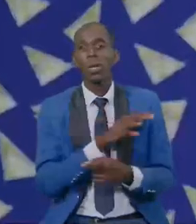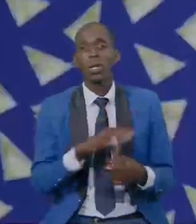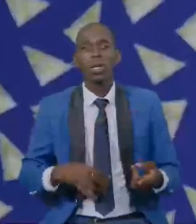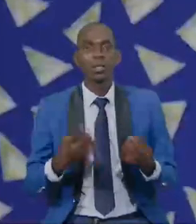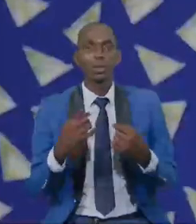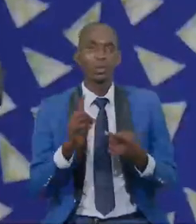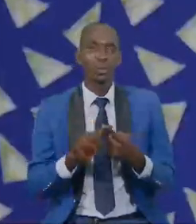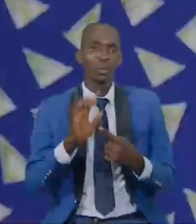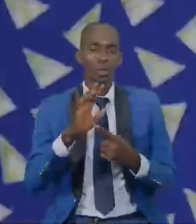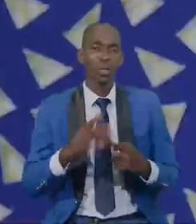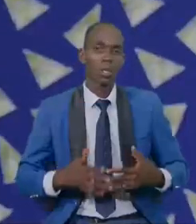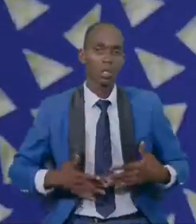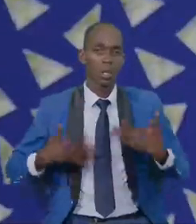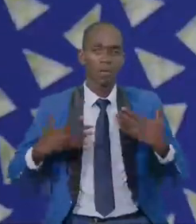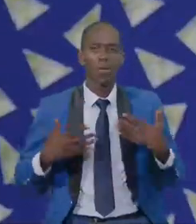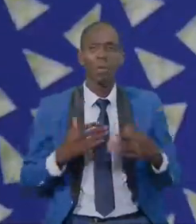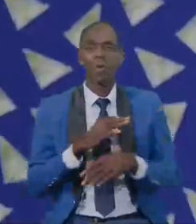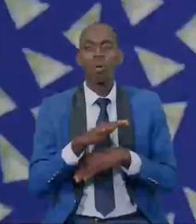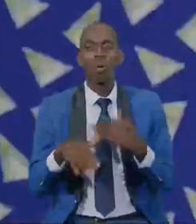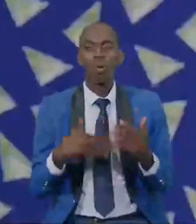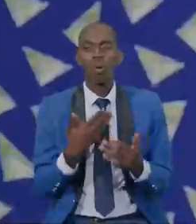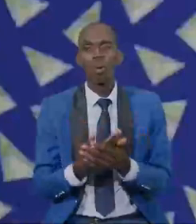Lorsque Christ entre dans votre vie,